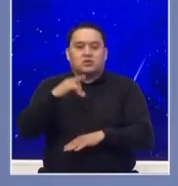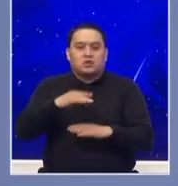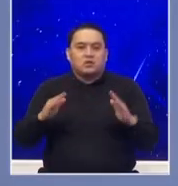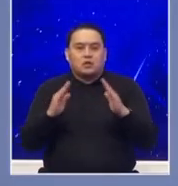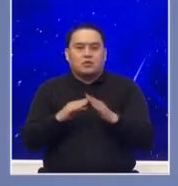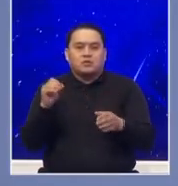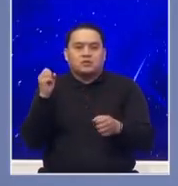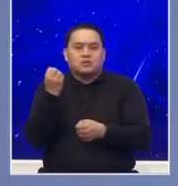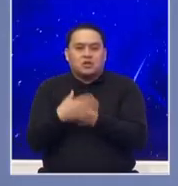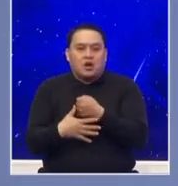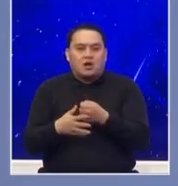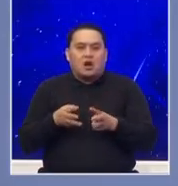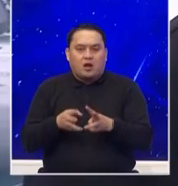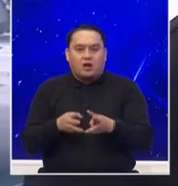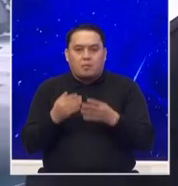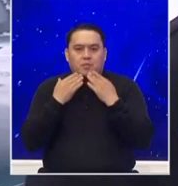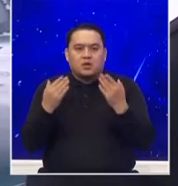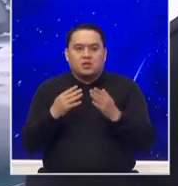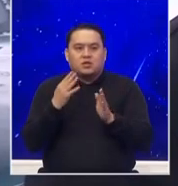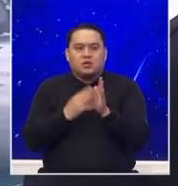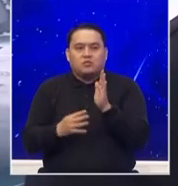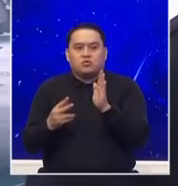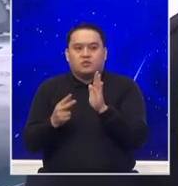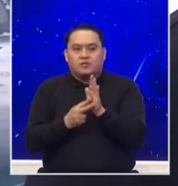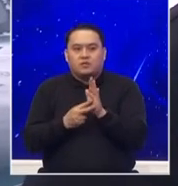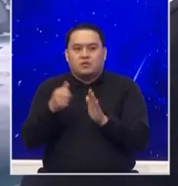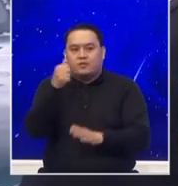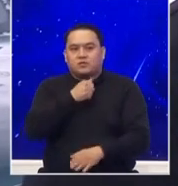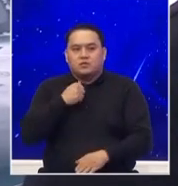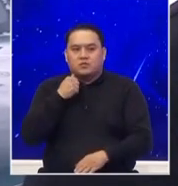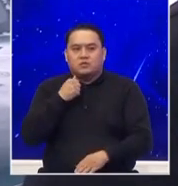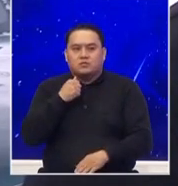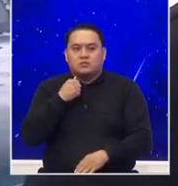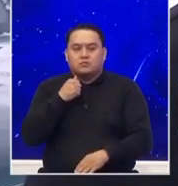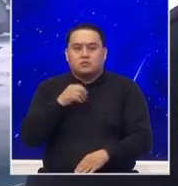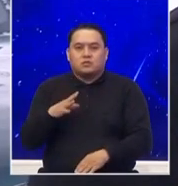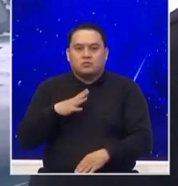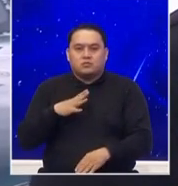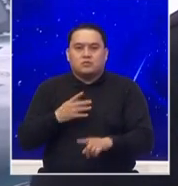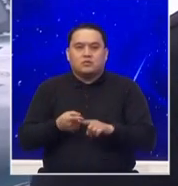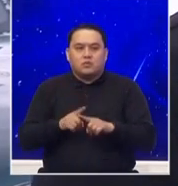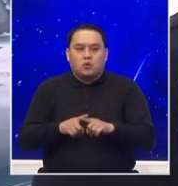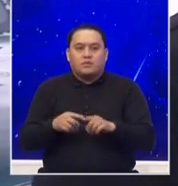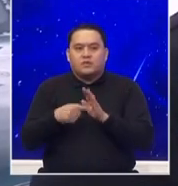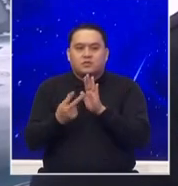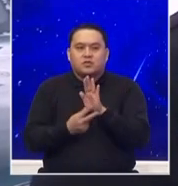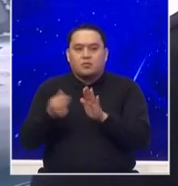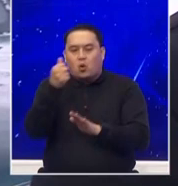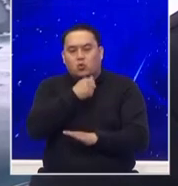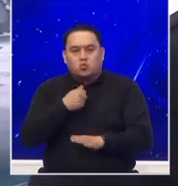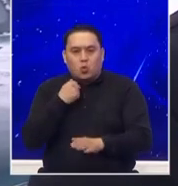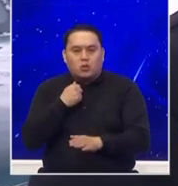централизованного отопления была последний раз в 1998 году. С этого периода по 2018 год